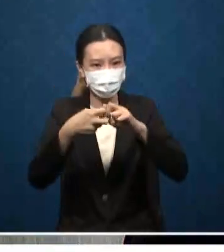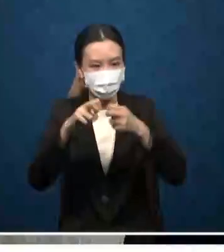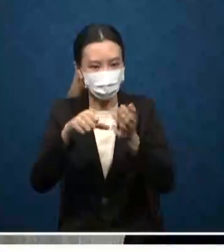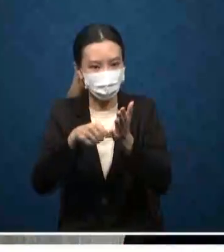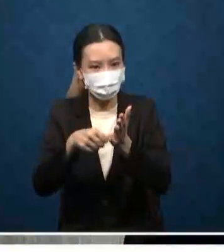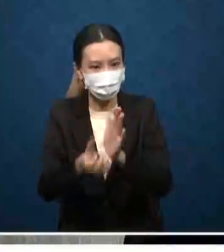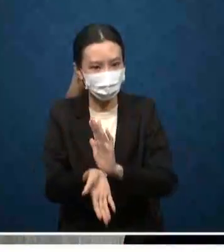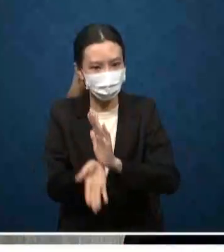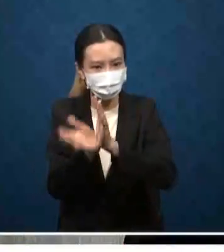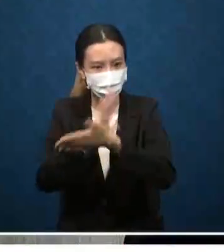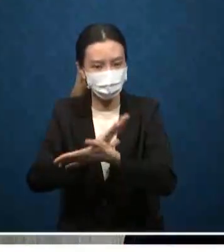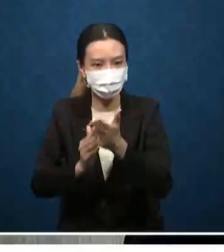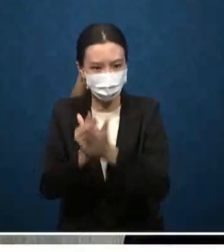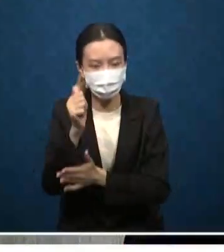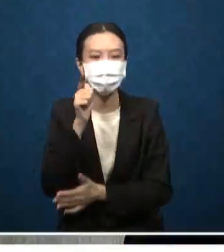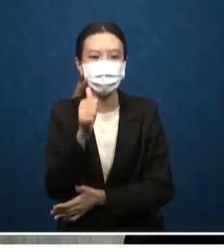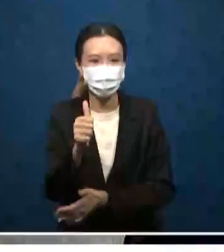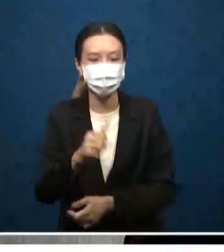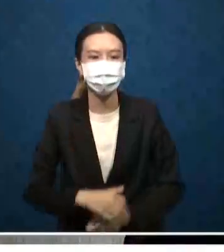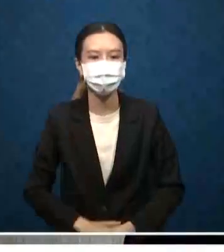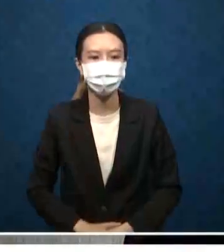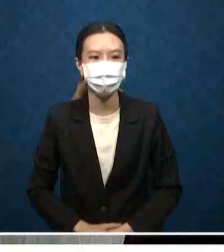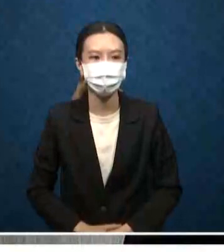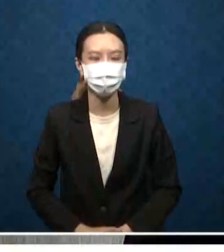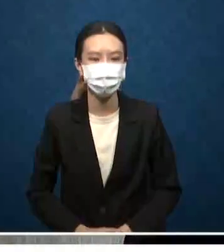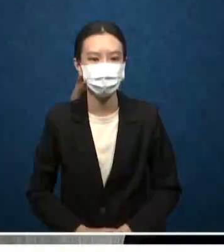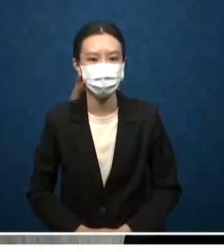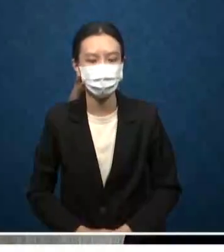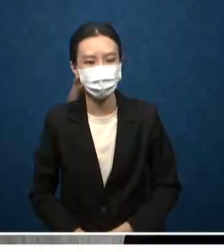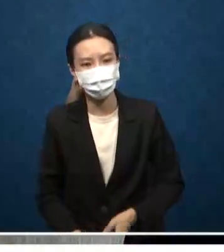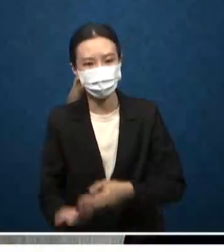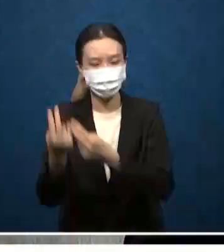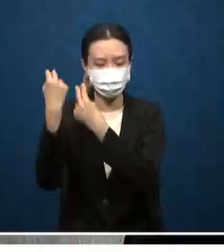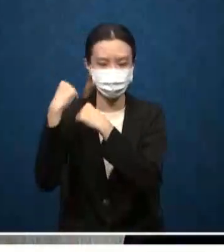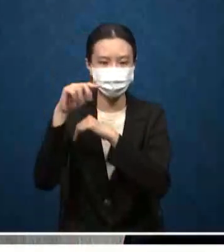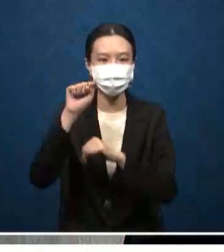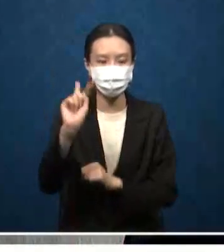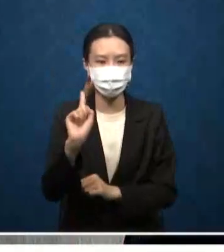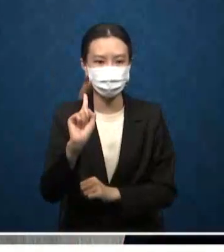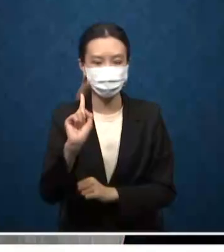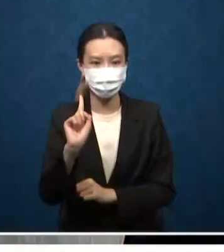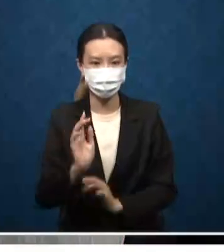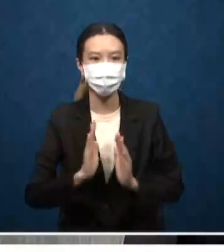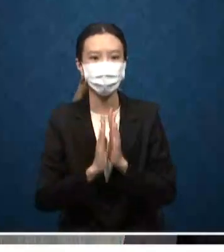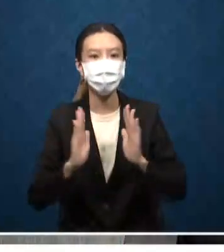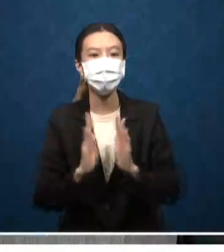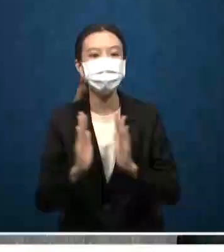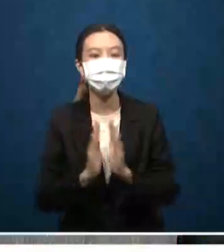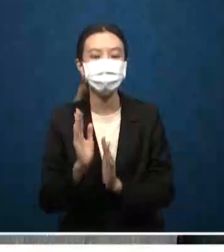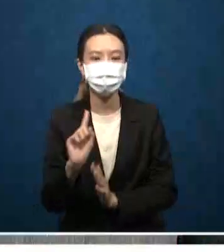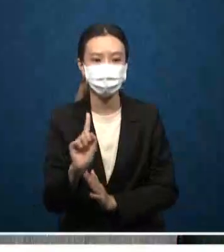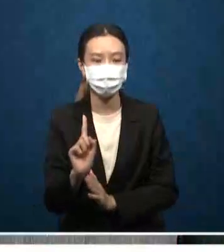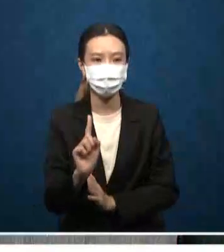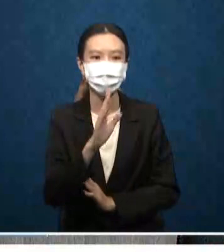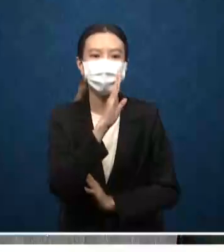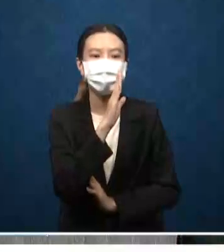ถ้าเราเชื่อตรงกันแบบนั้นพกไปที่งานศึกษาของคณะกรรมาธิการซึ่งผมต้องขอบพระคุณผม